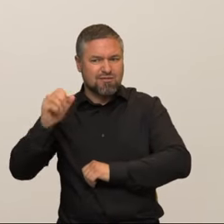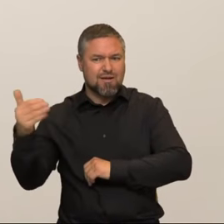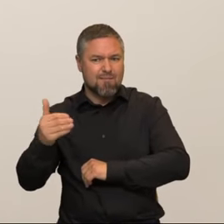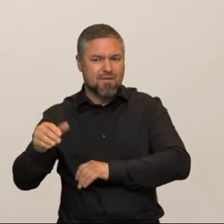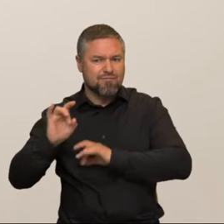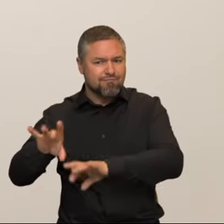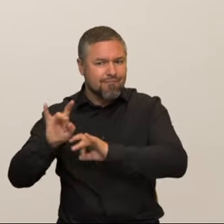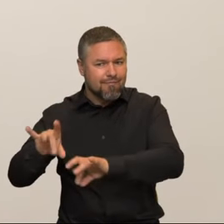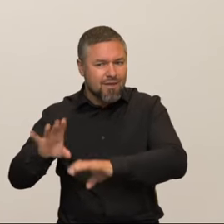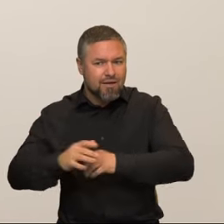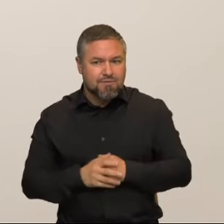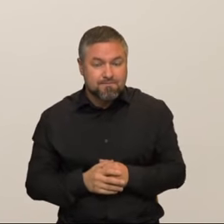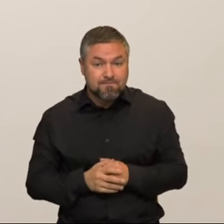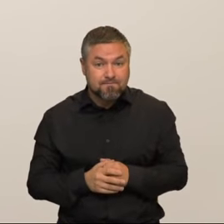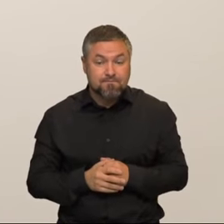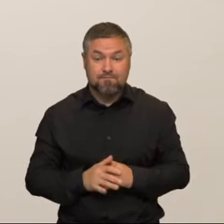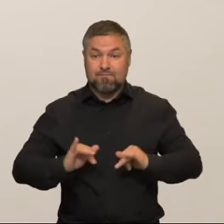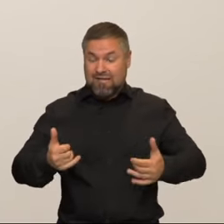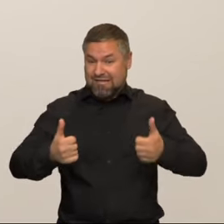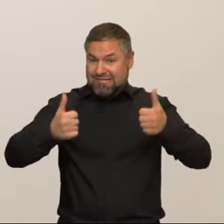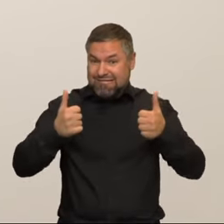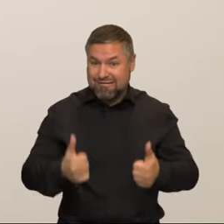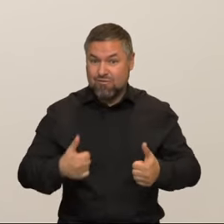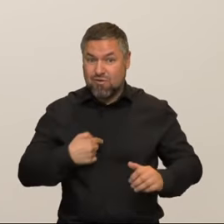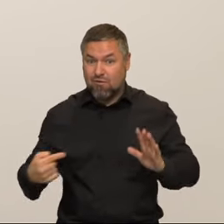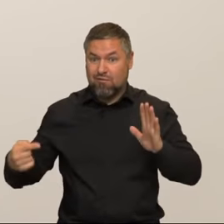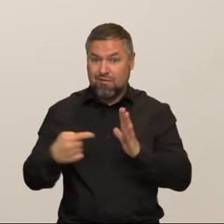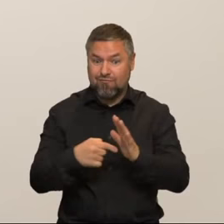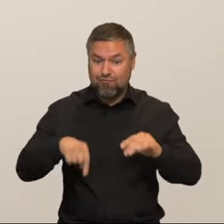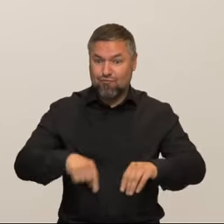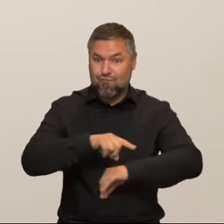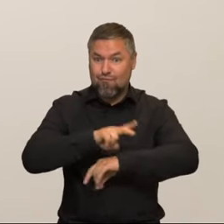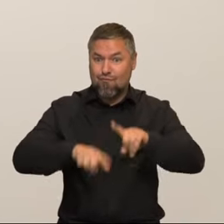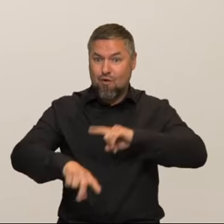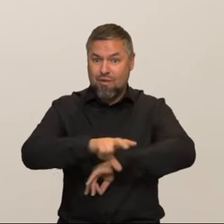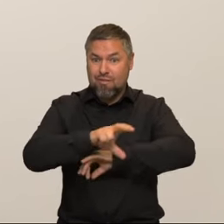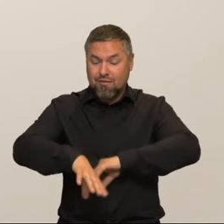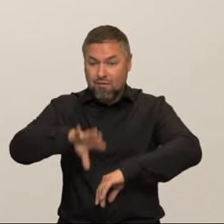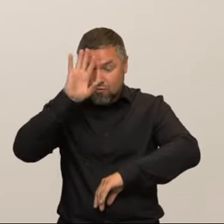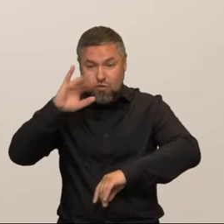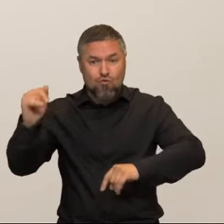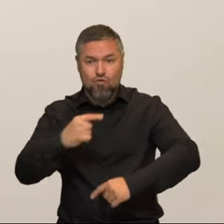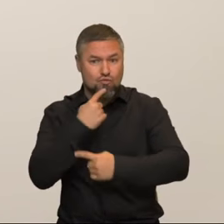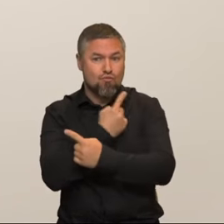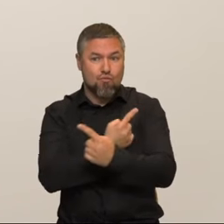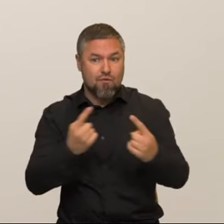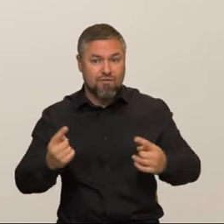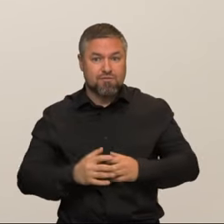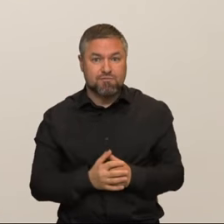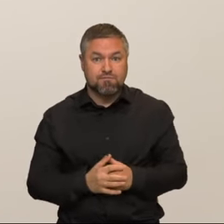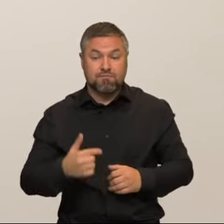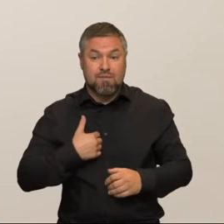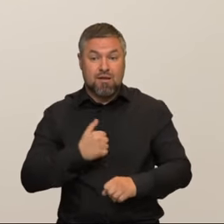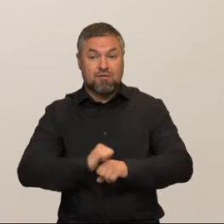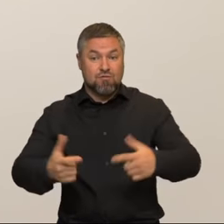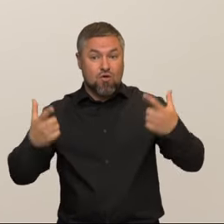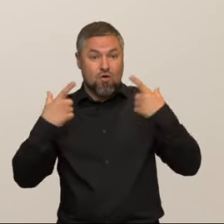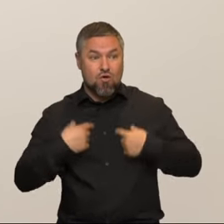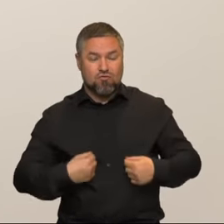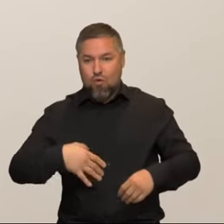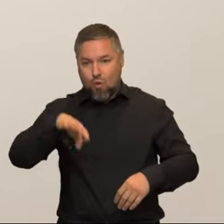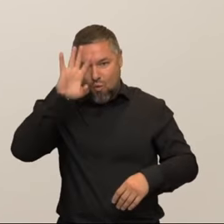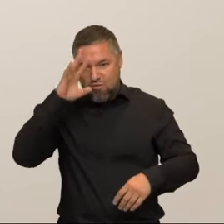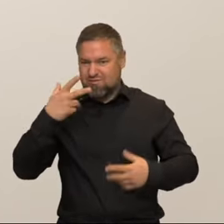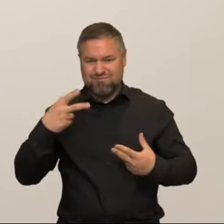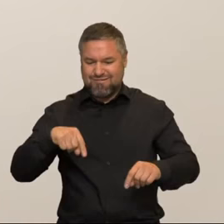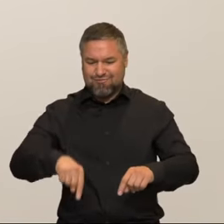metrów. Jednak jak to się stało, że w ogóle trafiłem na Politechnikę? Muszę państwu powiedzieć, że jestem osobą spoza Łodzi.